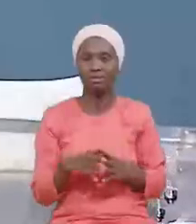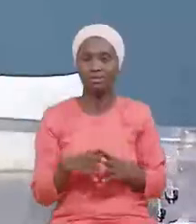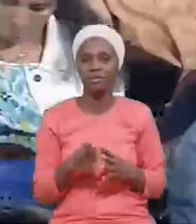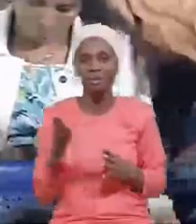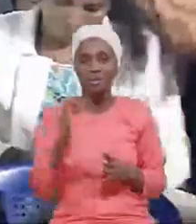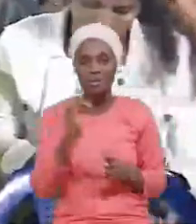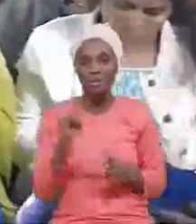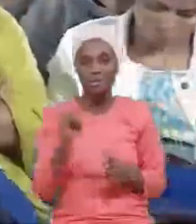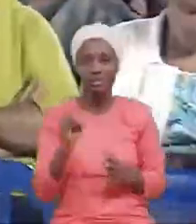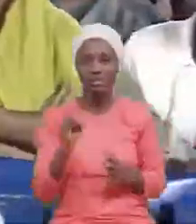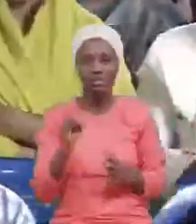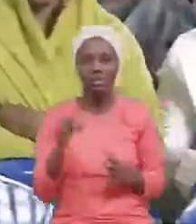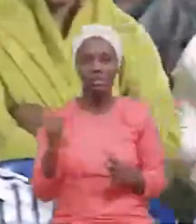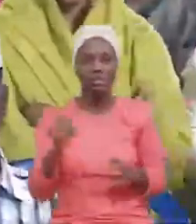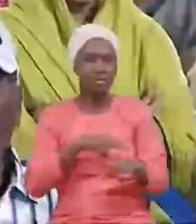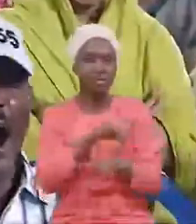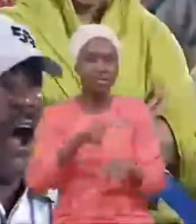Il y a le naturel.